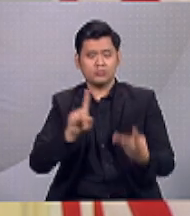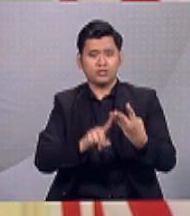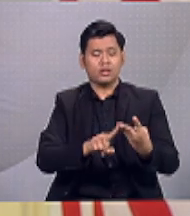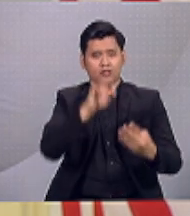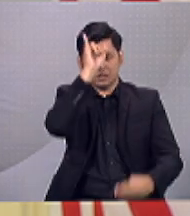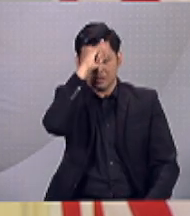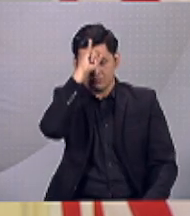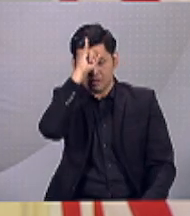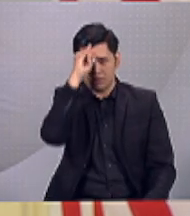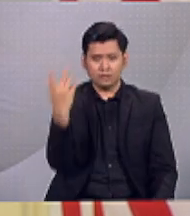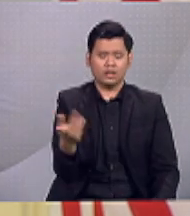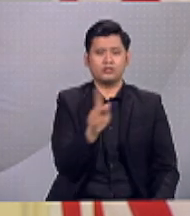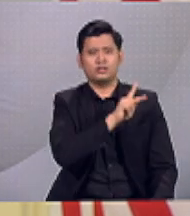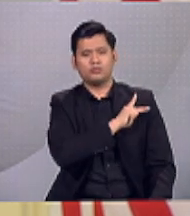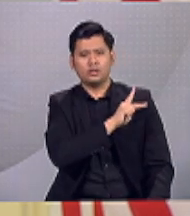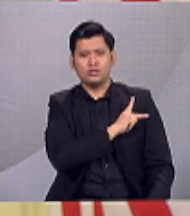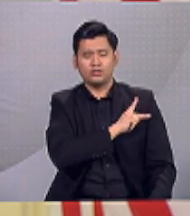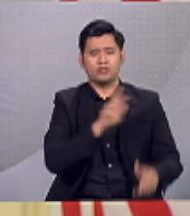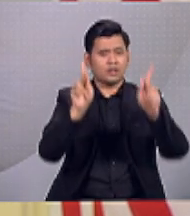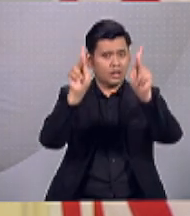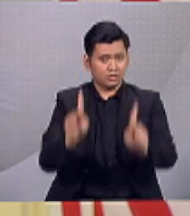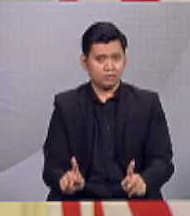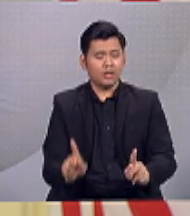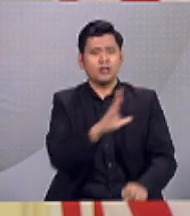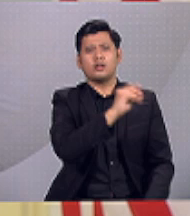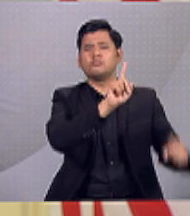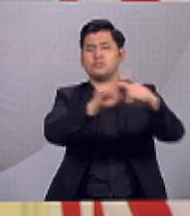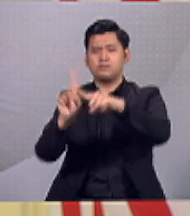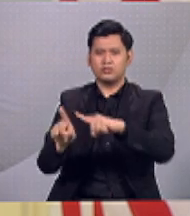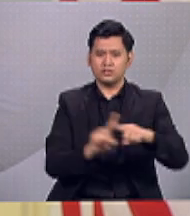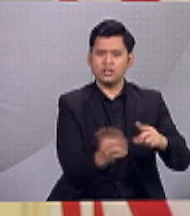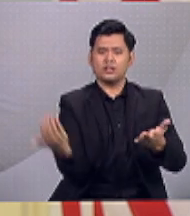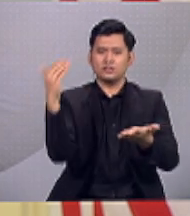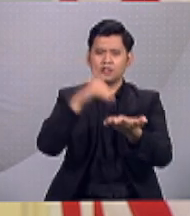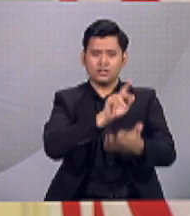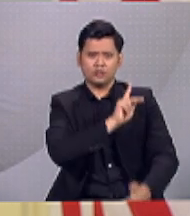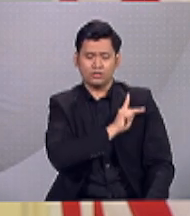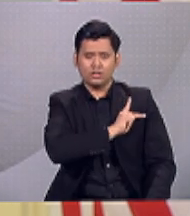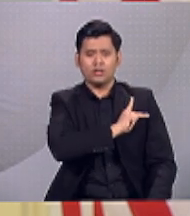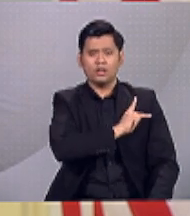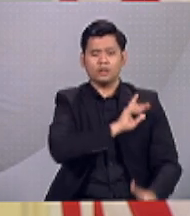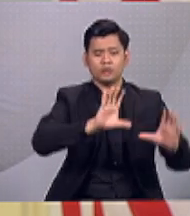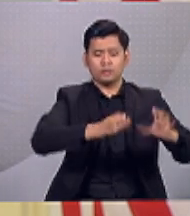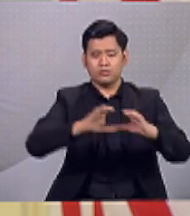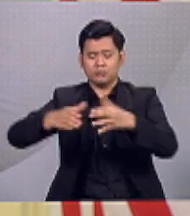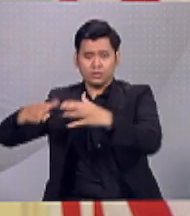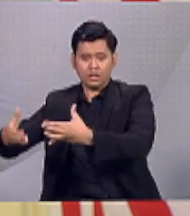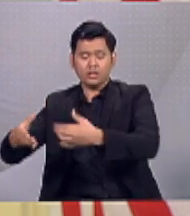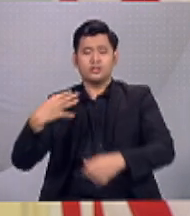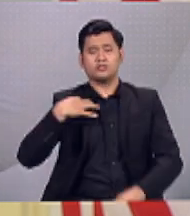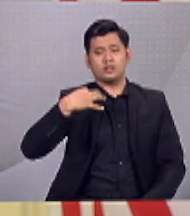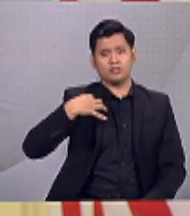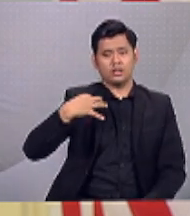imam-imam, tok batin, ketua-ketua kaum serta semua kumpulan sukarelawan seperti